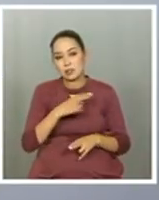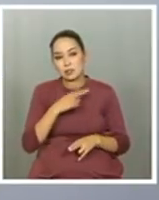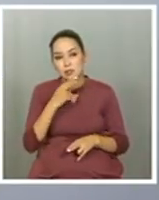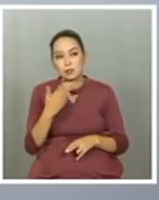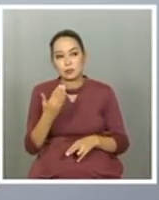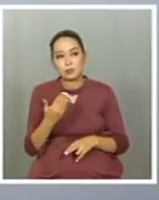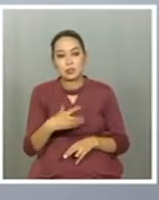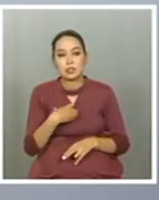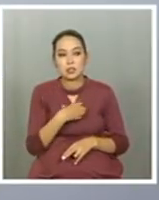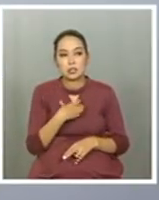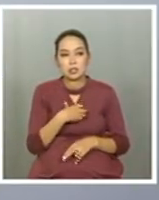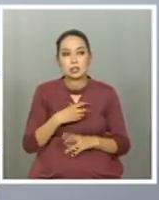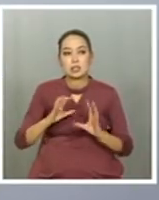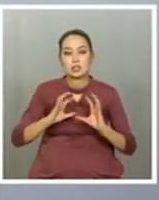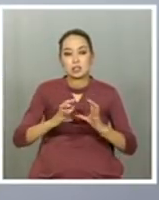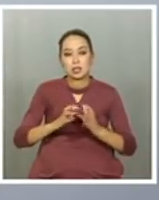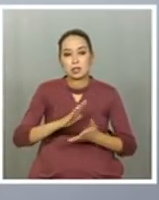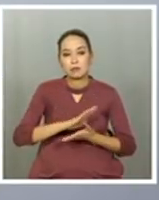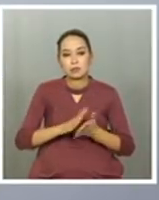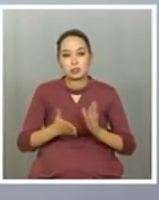салалары географиялық жағдай,